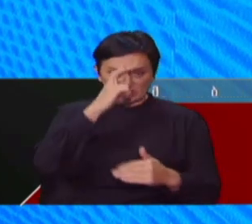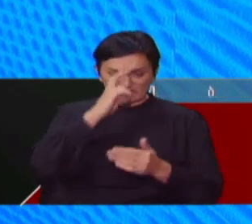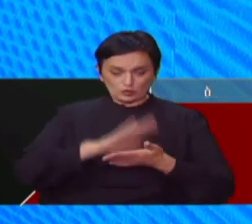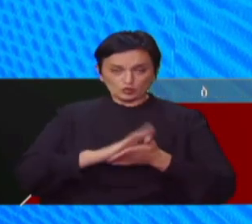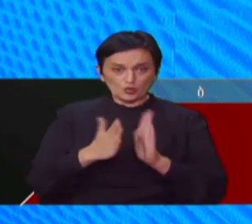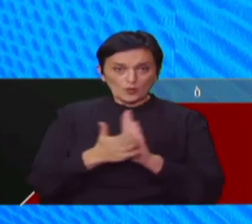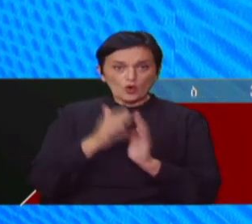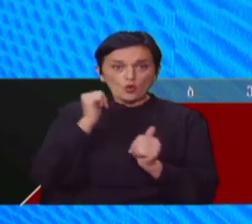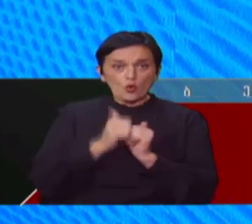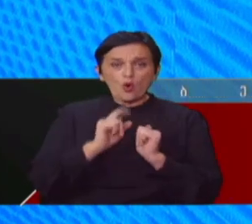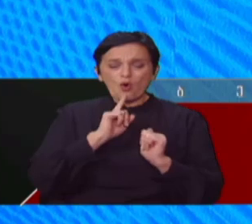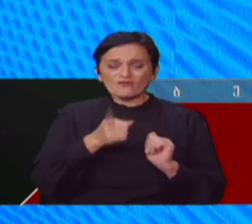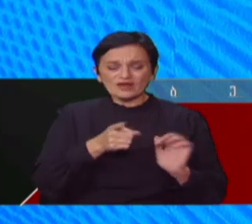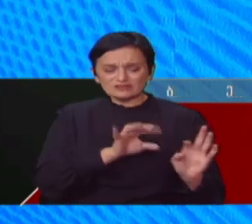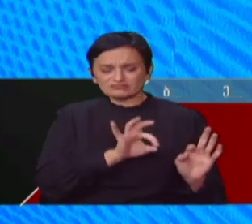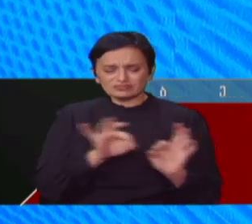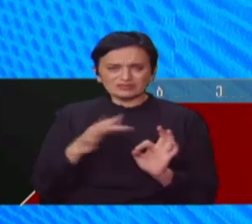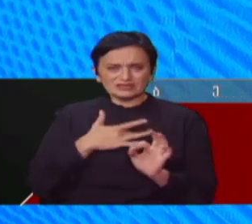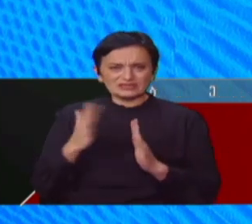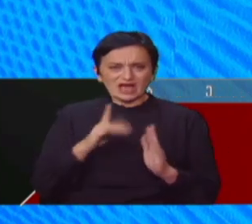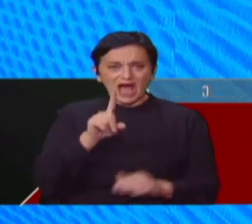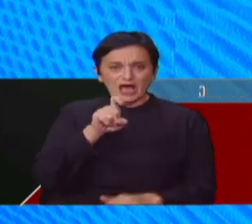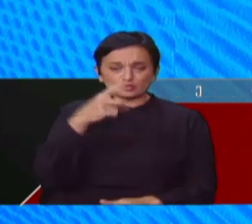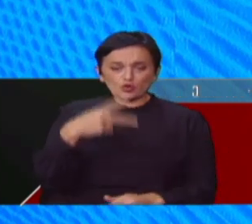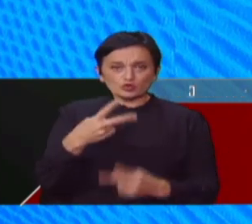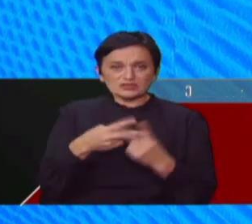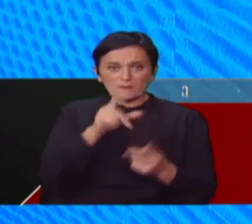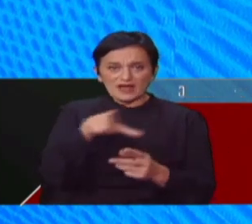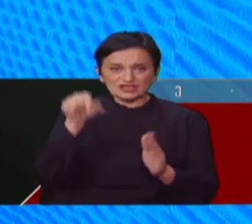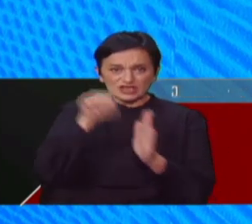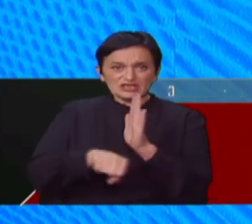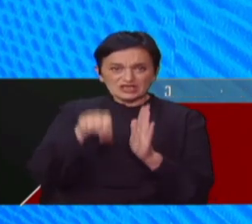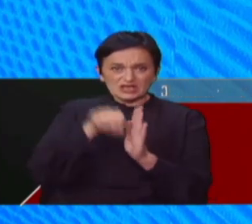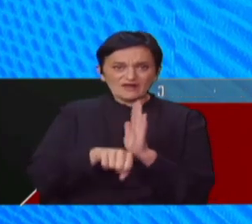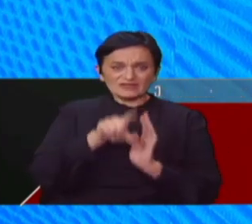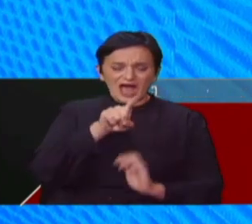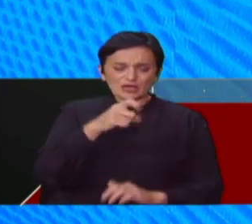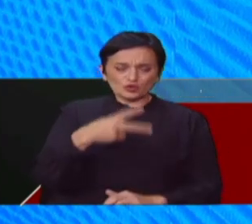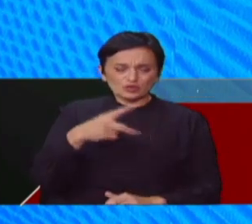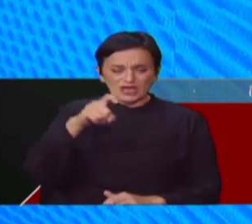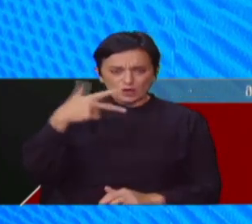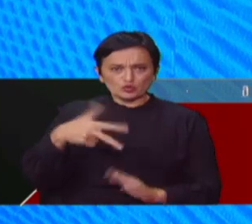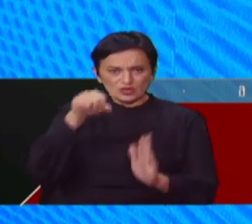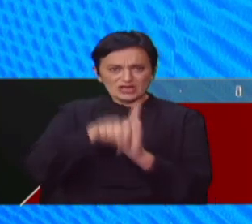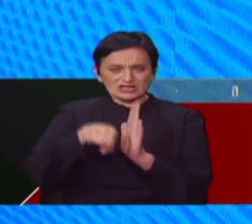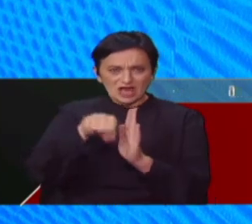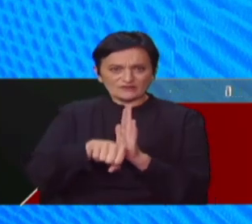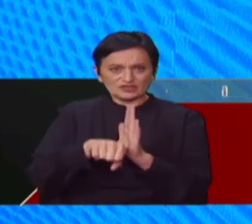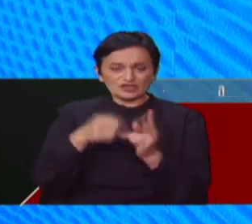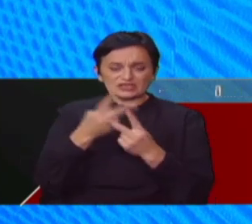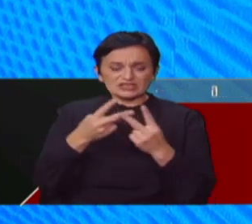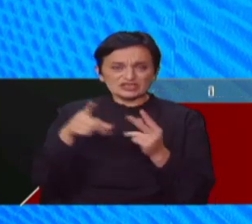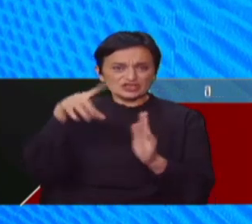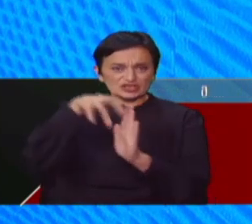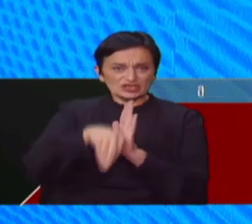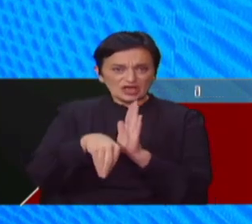რომ ყოველწლიურად დაახლოებით 120 პატიმარს კლავდნენ ისინი, 120-130 პატიმარს კლავდნენ უბრალოდ ციხეებში,